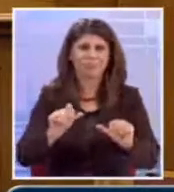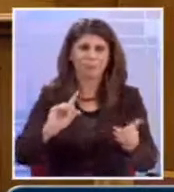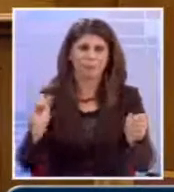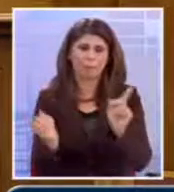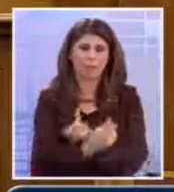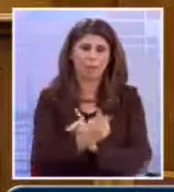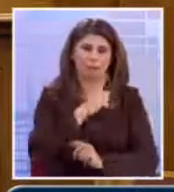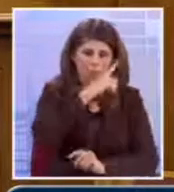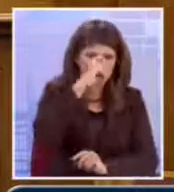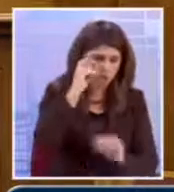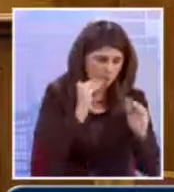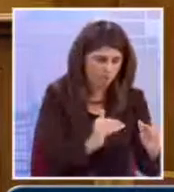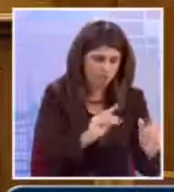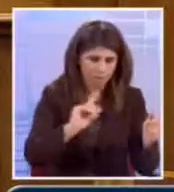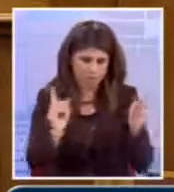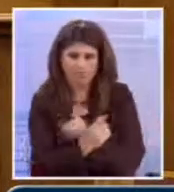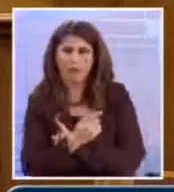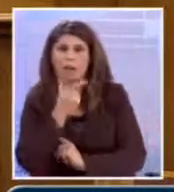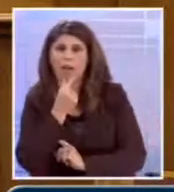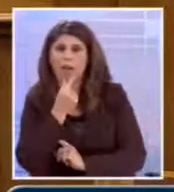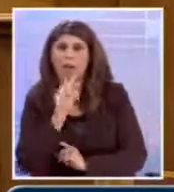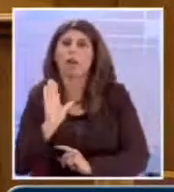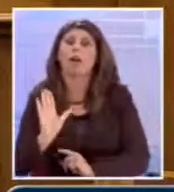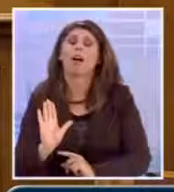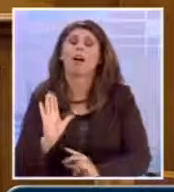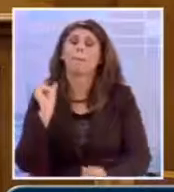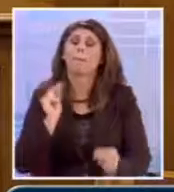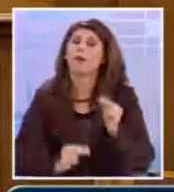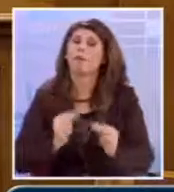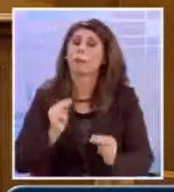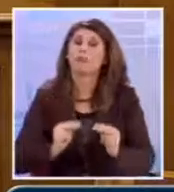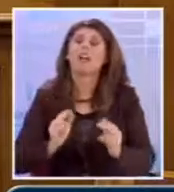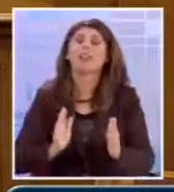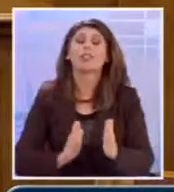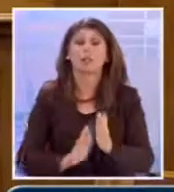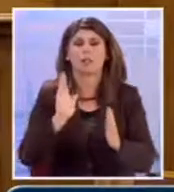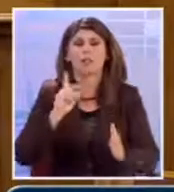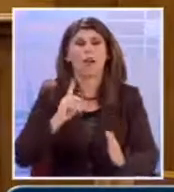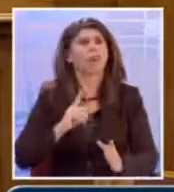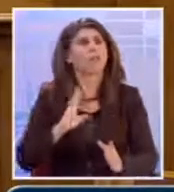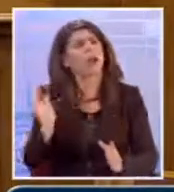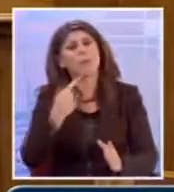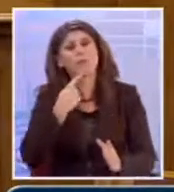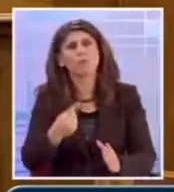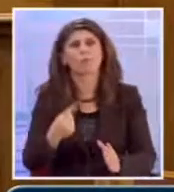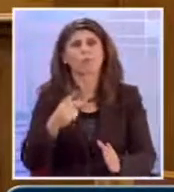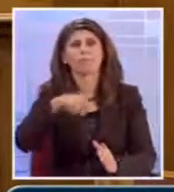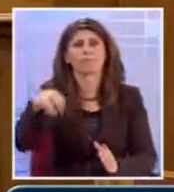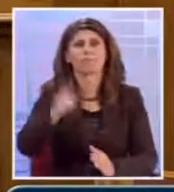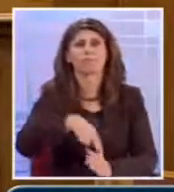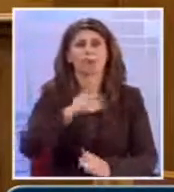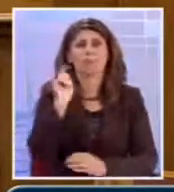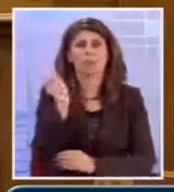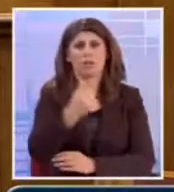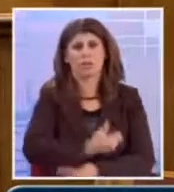σε εύκολη. Τα προβλήματα δεν αντιμετωπίζονται απλώς με την κατάργηση των πολιτικών